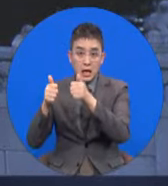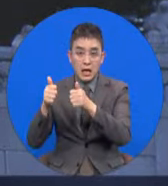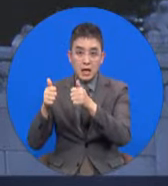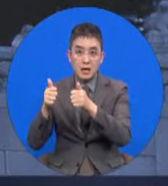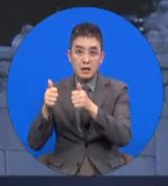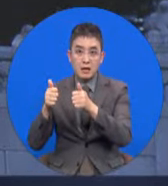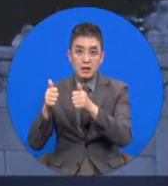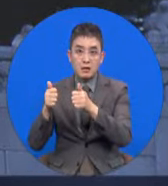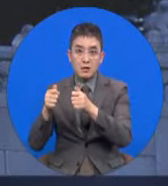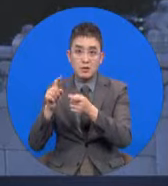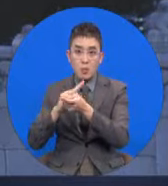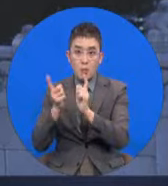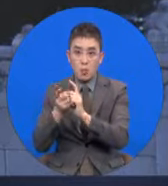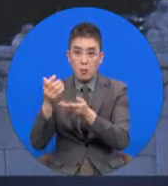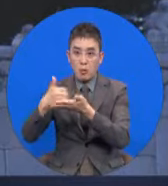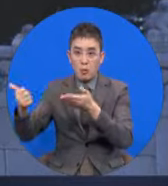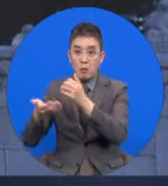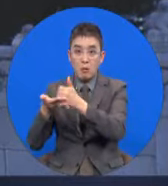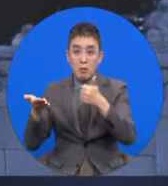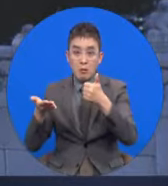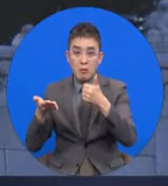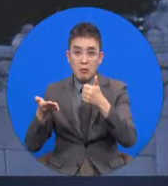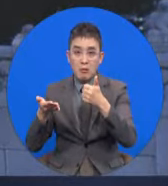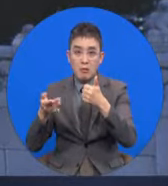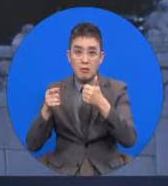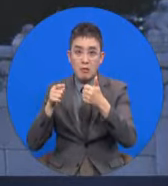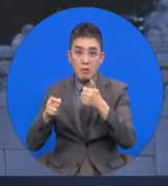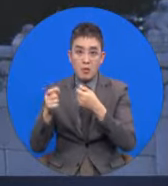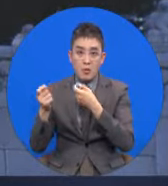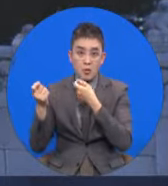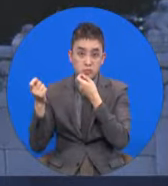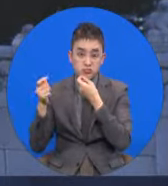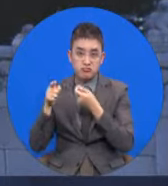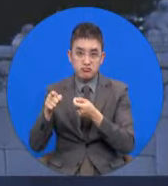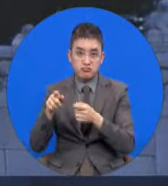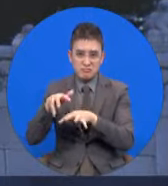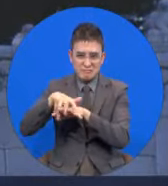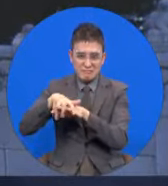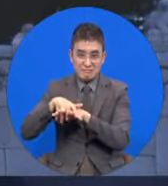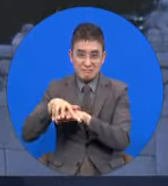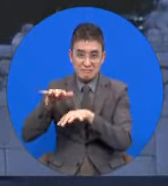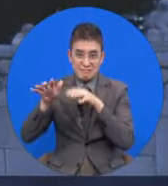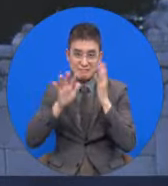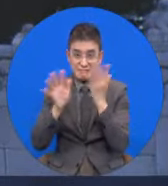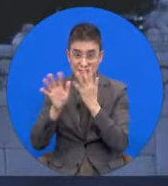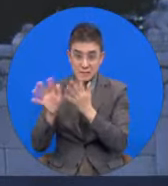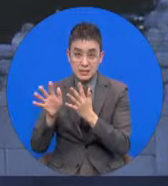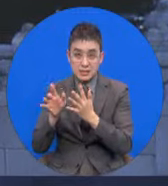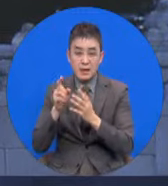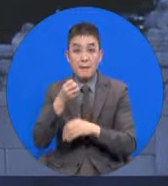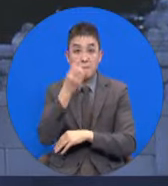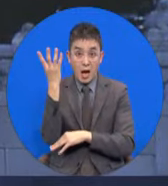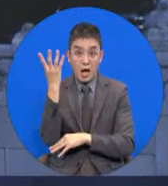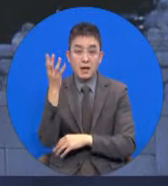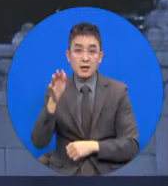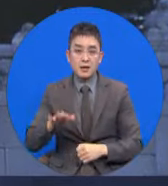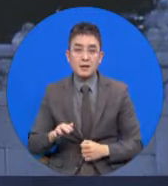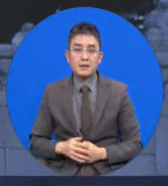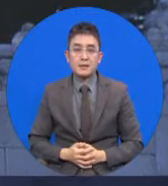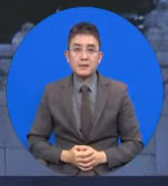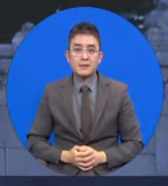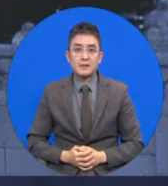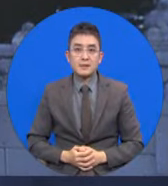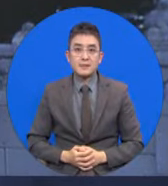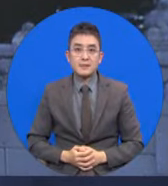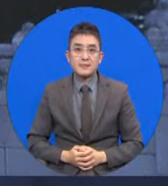상당수 가져갔던 흐름에서 다시 이제 보수가 좀 결집되고 있는 양상이다라는 얘기를 언론 보도에서 하고 있긴 한데